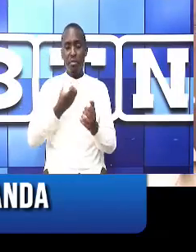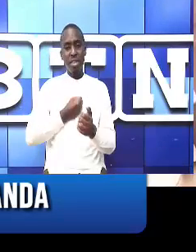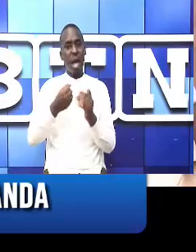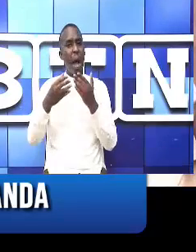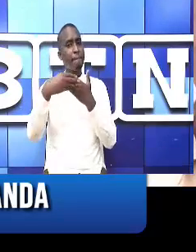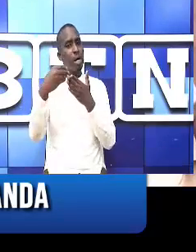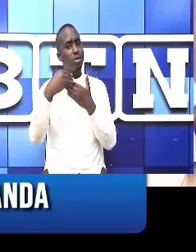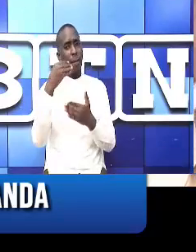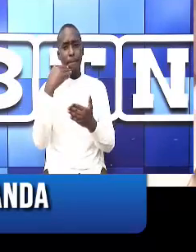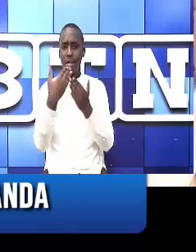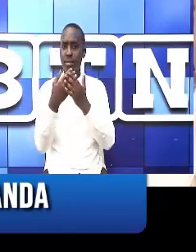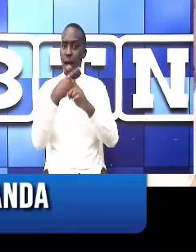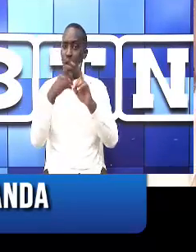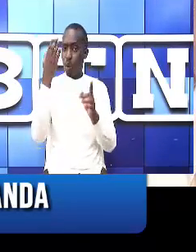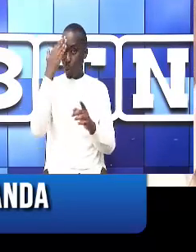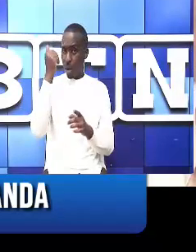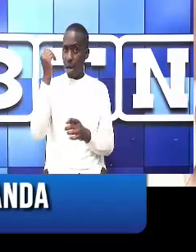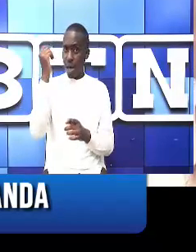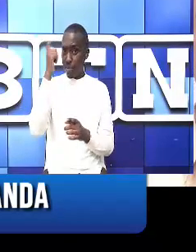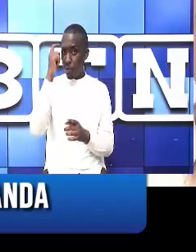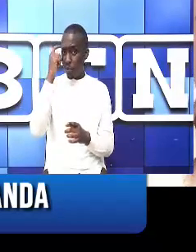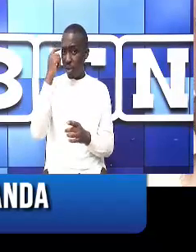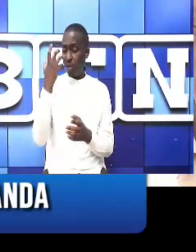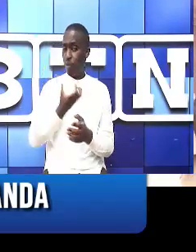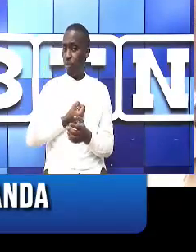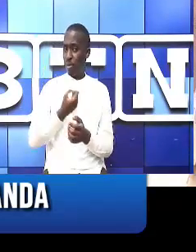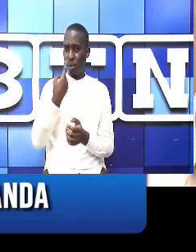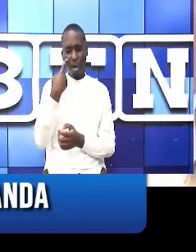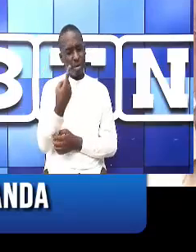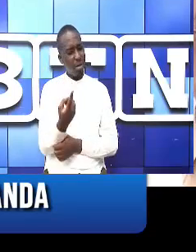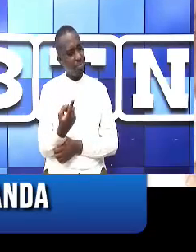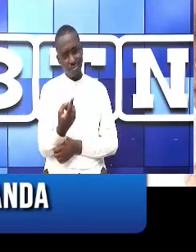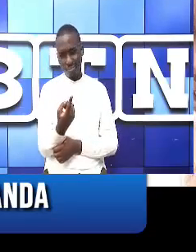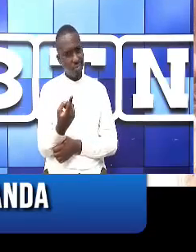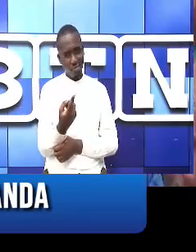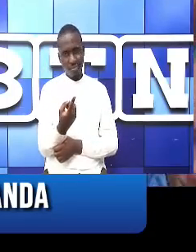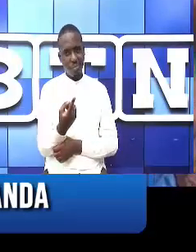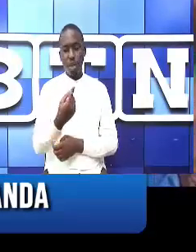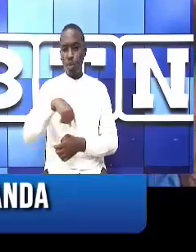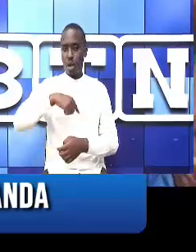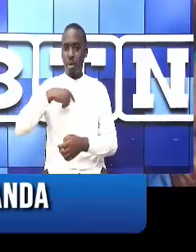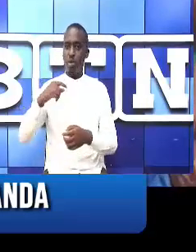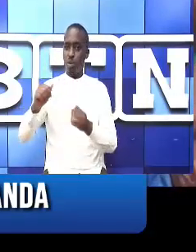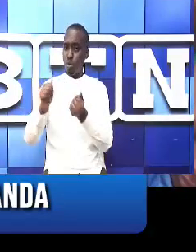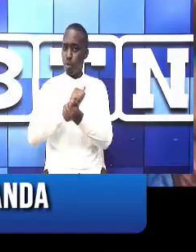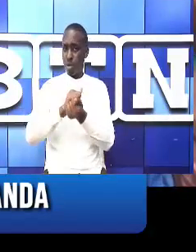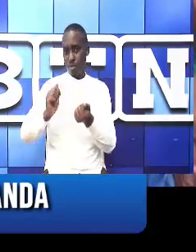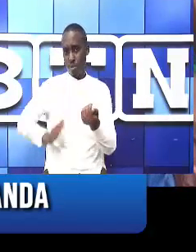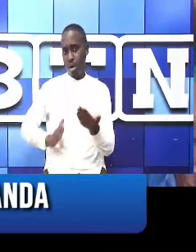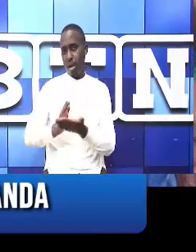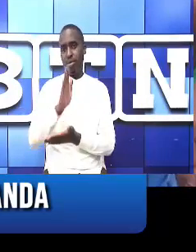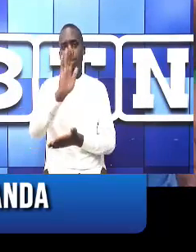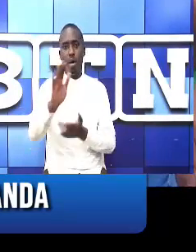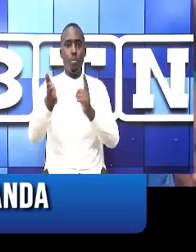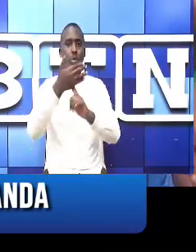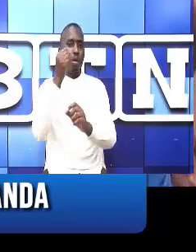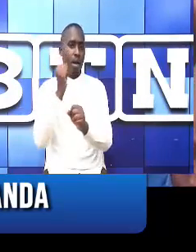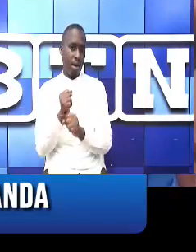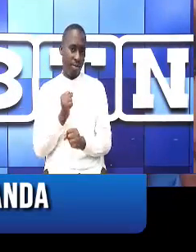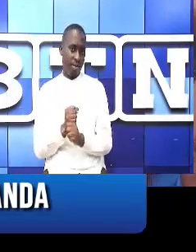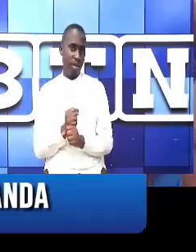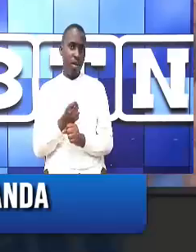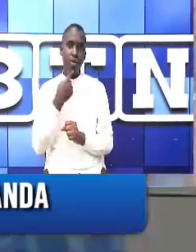neza kubera imyumvire dufite ugasanga turimo tubima uburenganzira bwabo mu kubona akazi